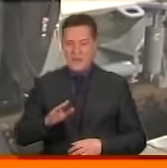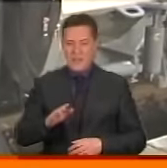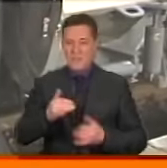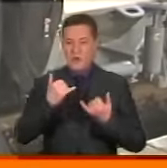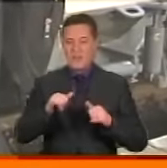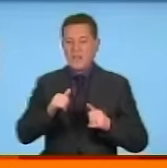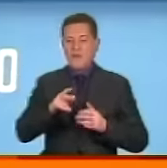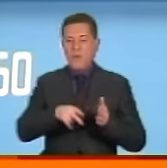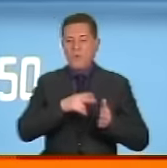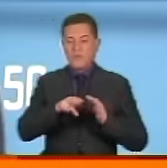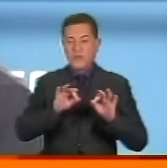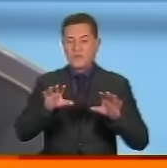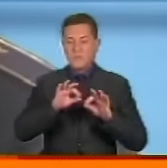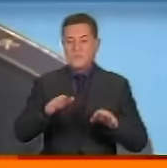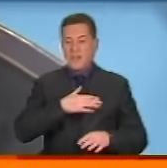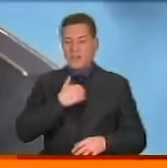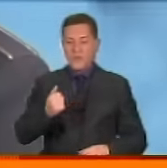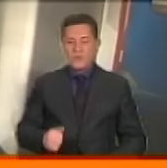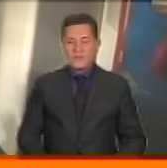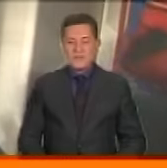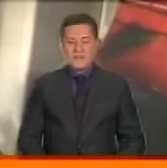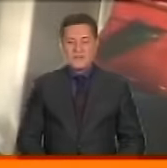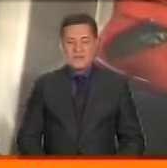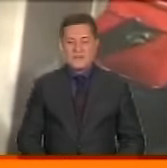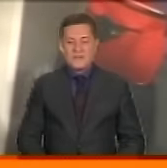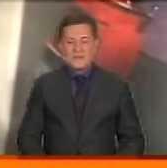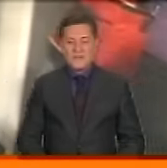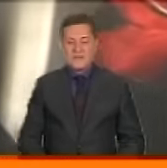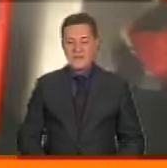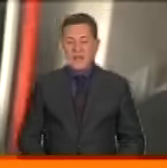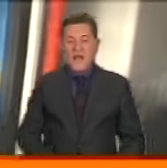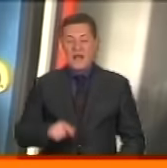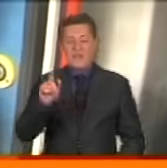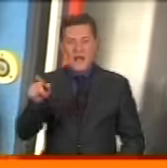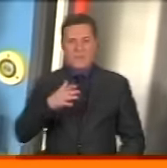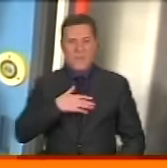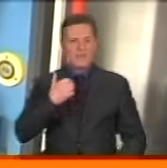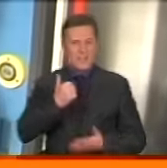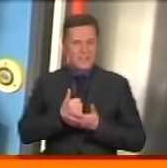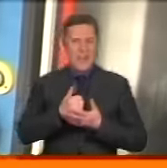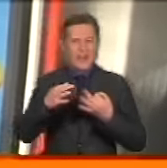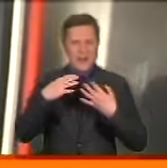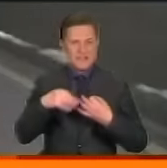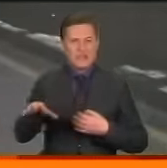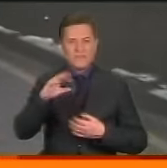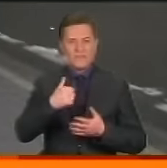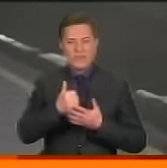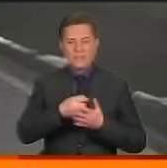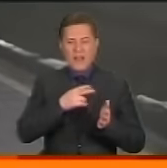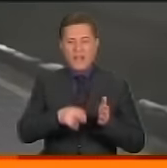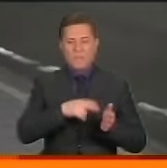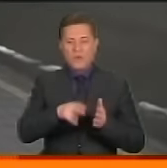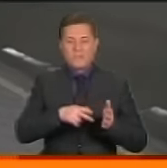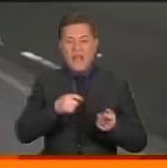розповідати не хочуть. Знімайте потяг на мене, будь ласка. Ходіть там на штаб. Там вам все розкаже начальник поїзда. Та й